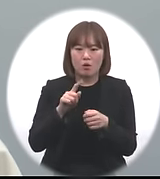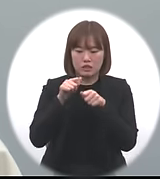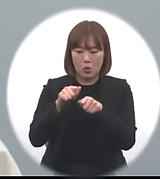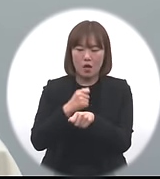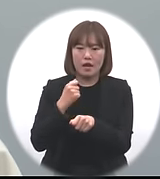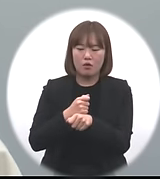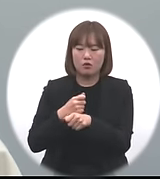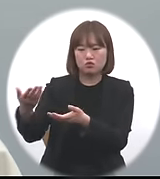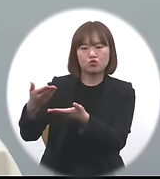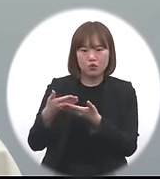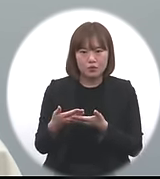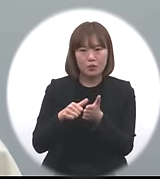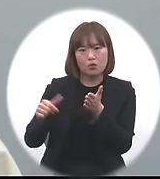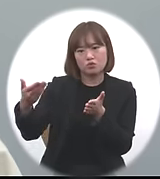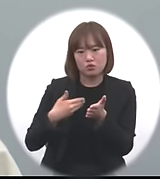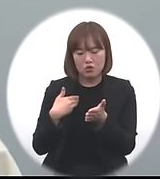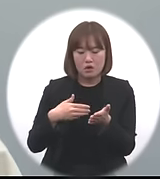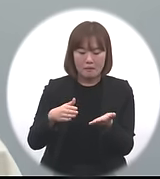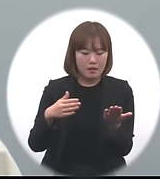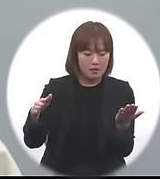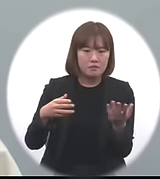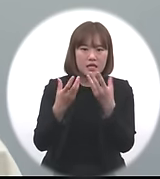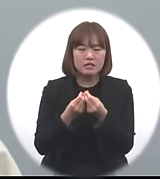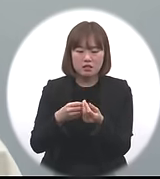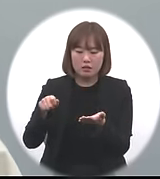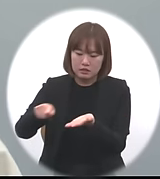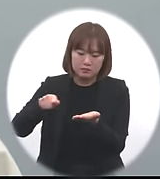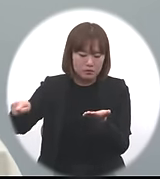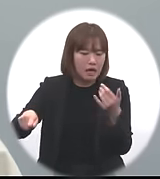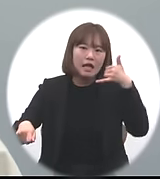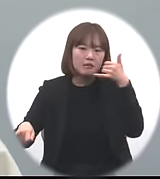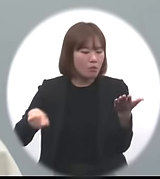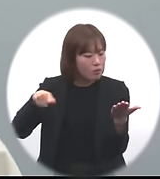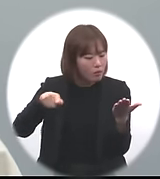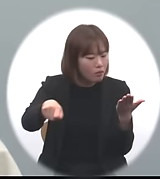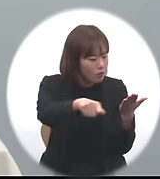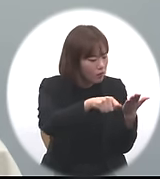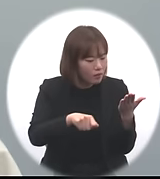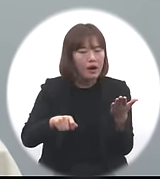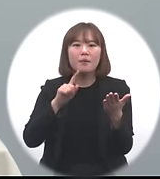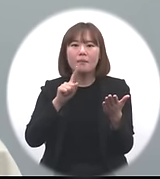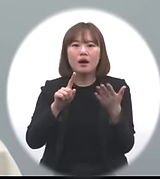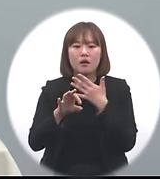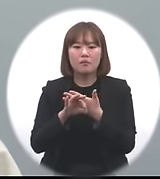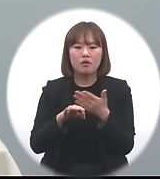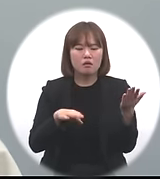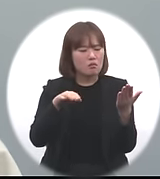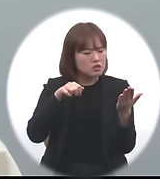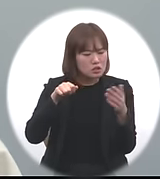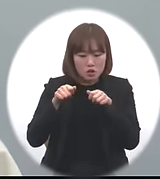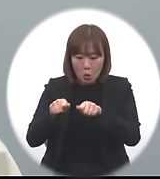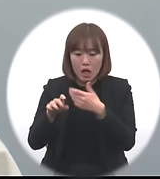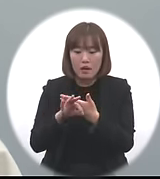저한테 청소하라고 그래 걸레를 쥐어줬는데 자, 걸레를 한 손에 들고 바닥을 이렇게 문지르면서 핸드폰을 들여다보고 있어요. 뭐라고 얘기하시겠어요? 닦는